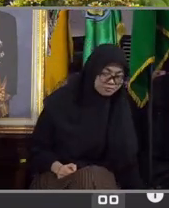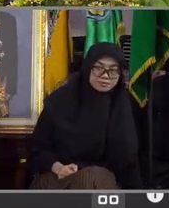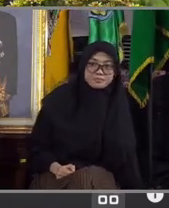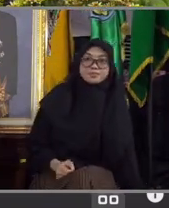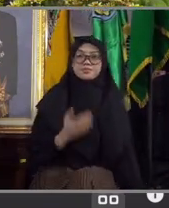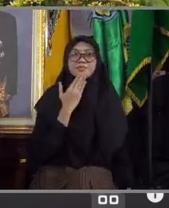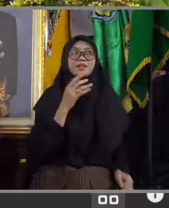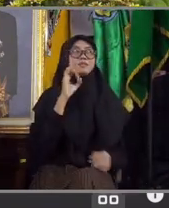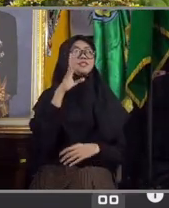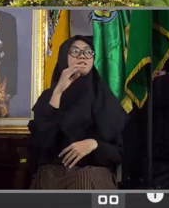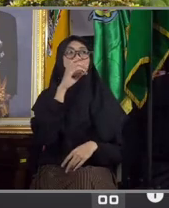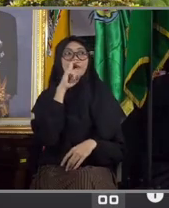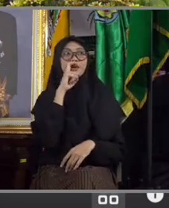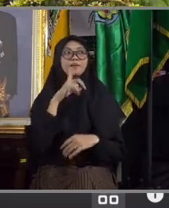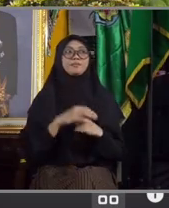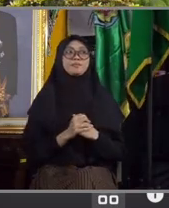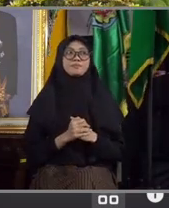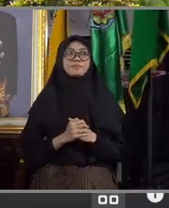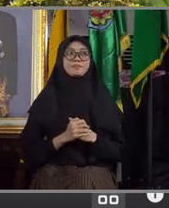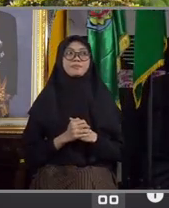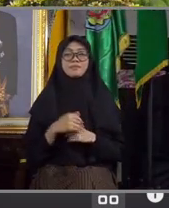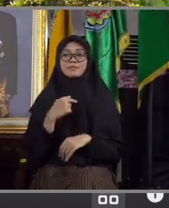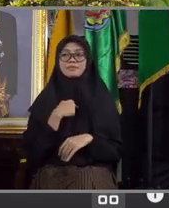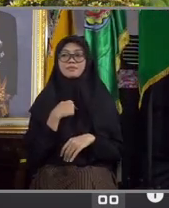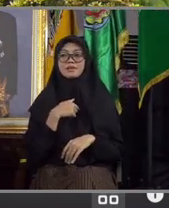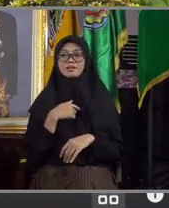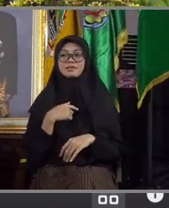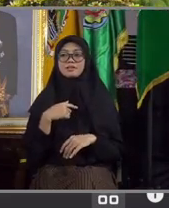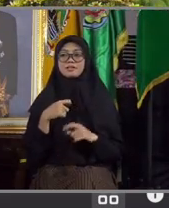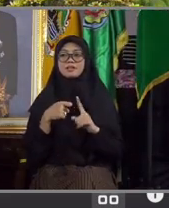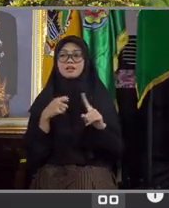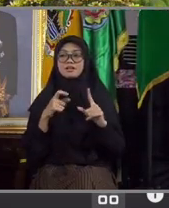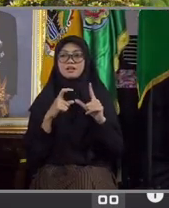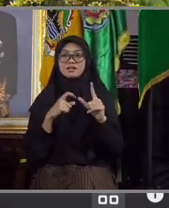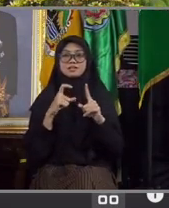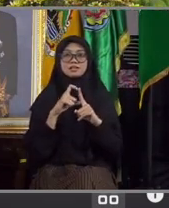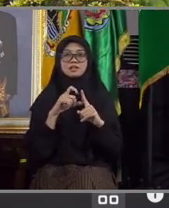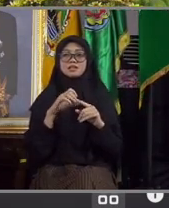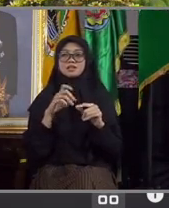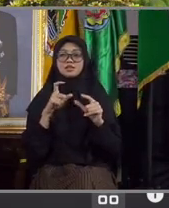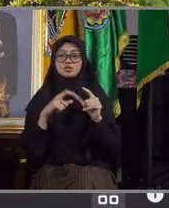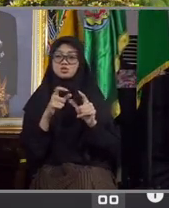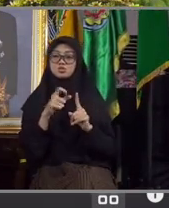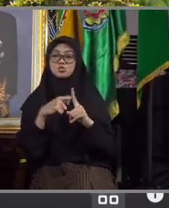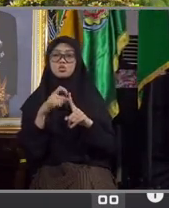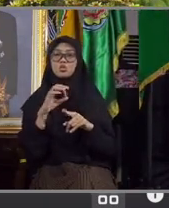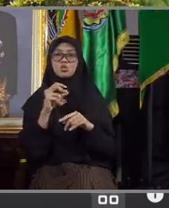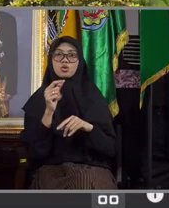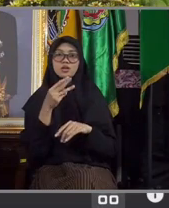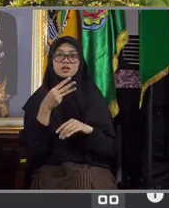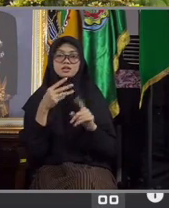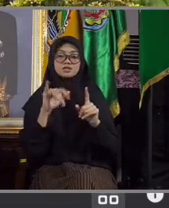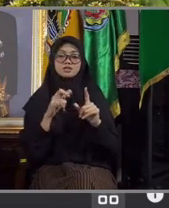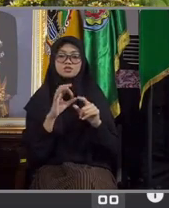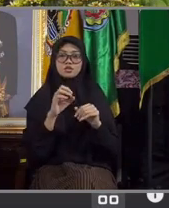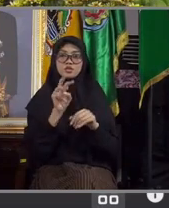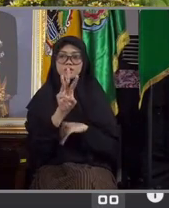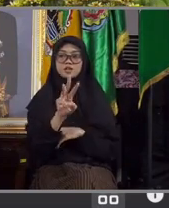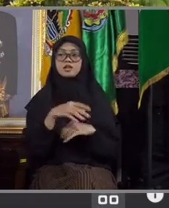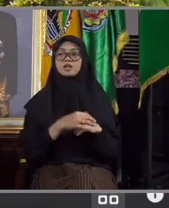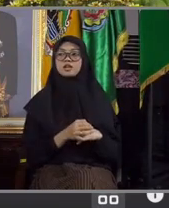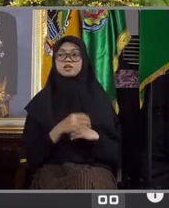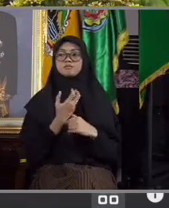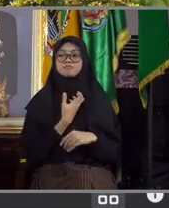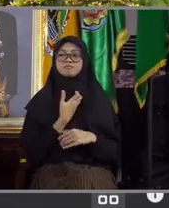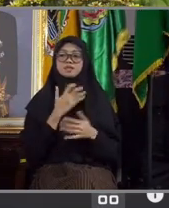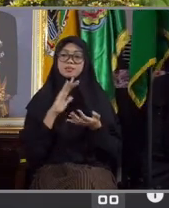Selamat siang, Bapak. Nggih. Saya dari SD Sukorejo 3. Oke. Kesempatan yang telah diberikan kepada